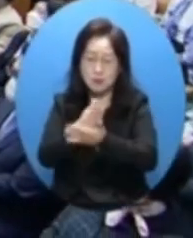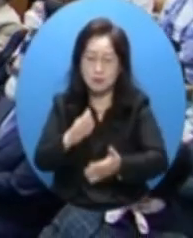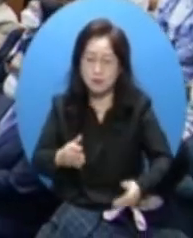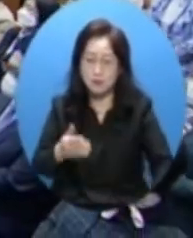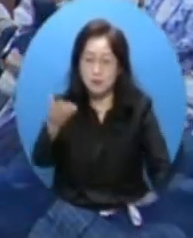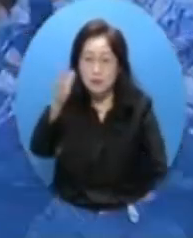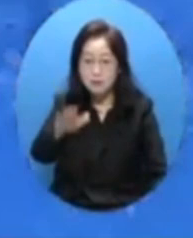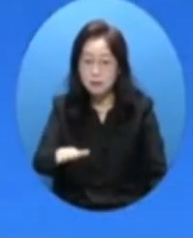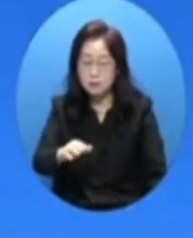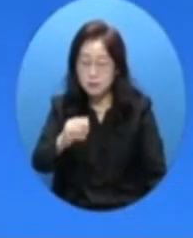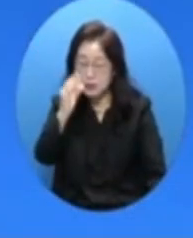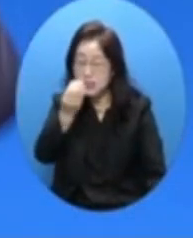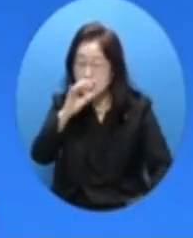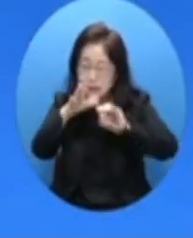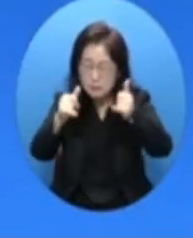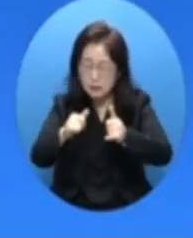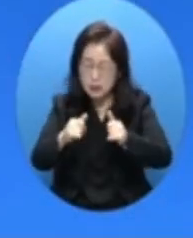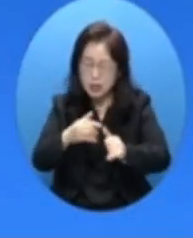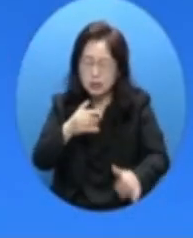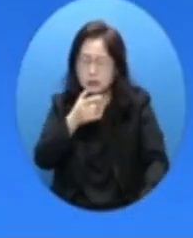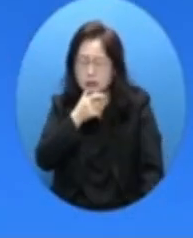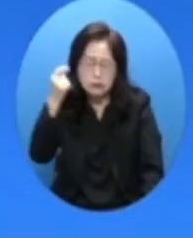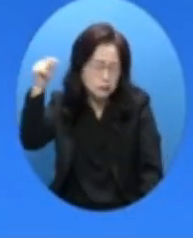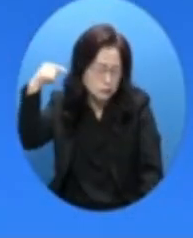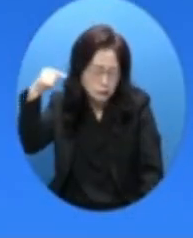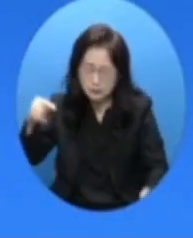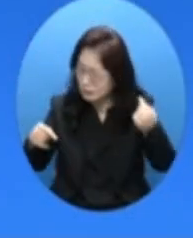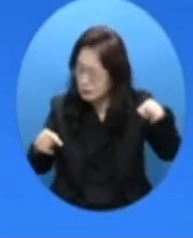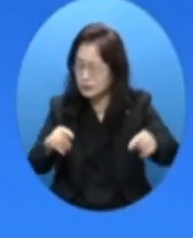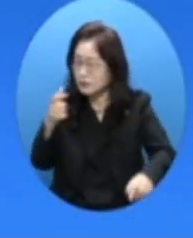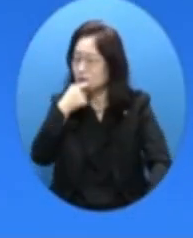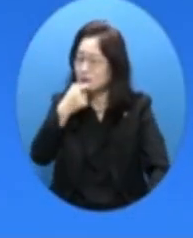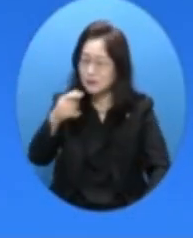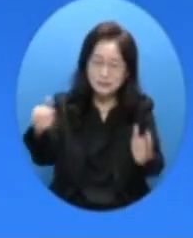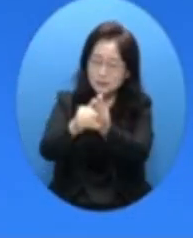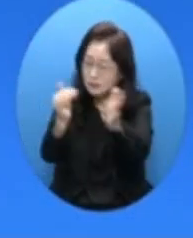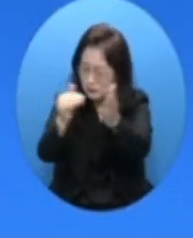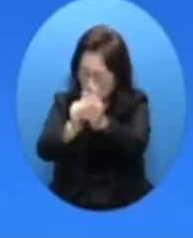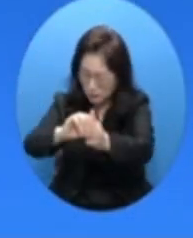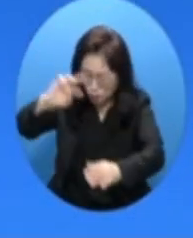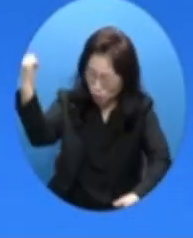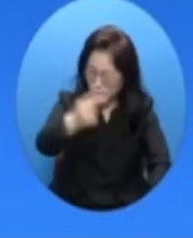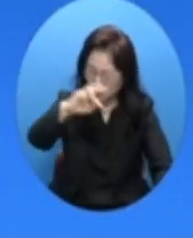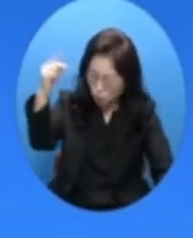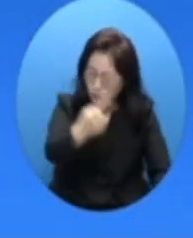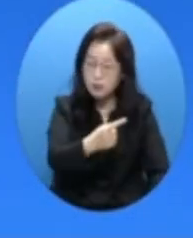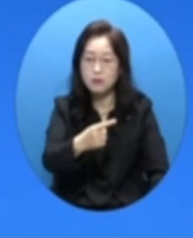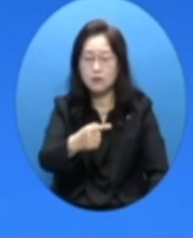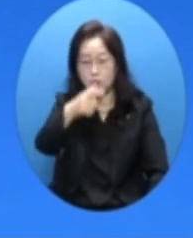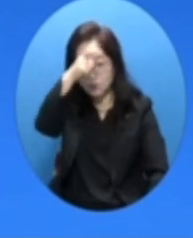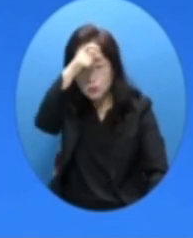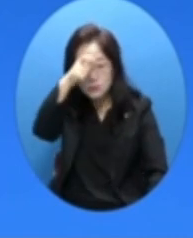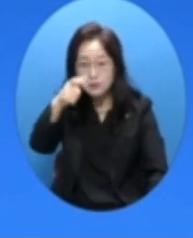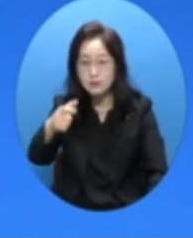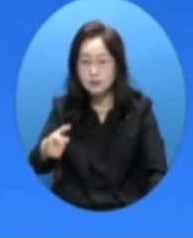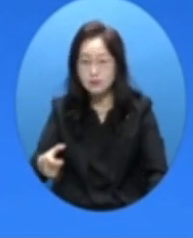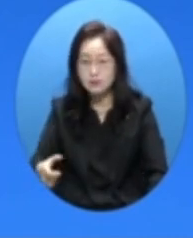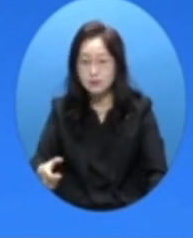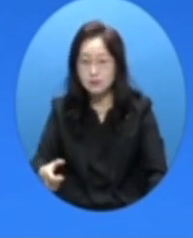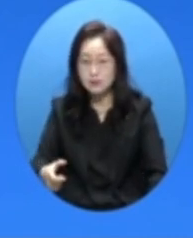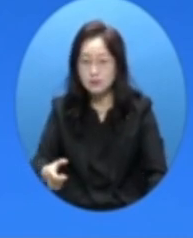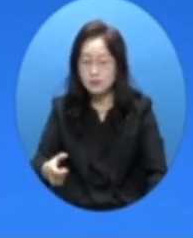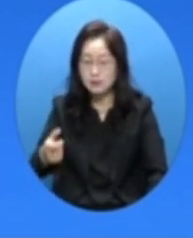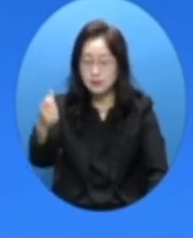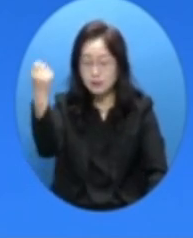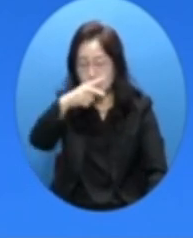그들은 귀를 맞고 뛰지 않았습니다 이미 우리는 죽었다 우리 끝났다 돌아가자 그래서 그 자리에서 다시